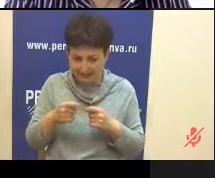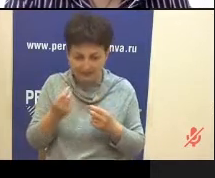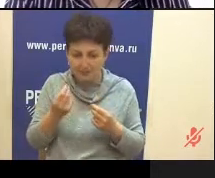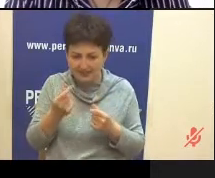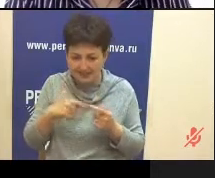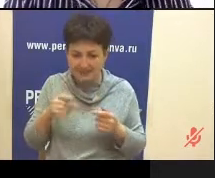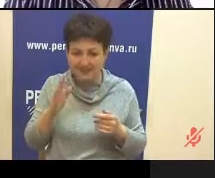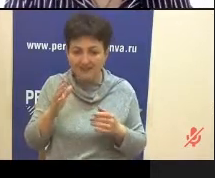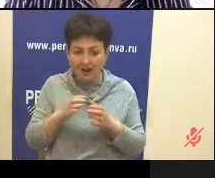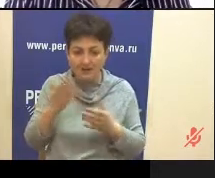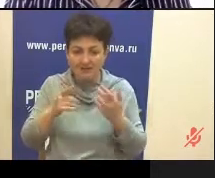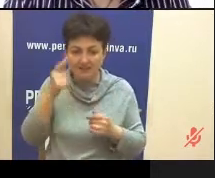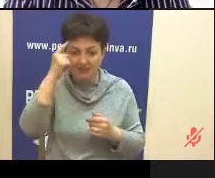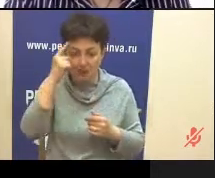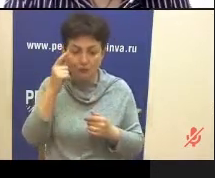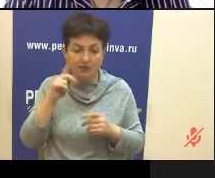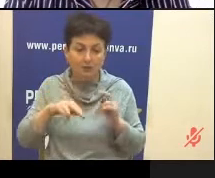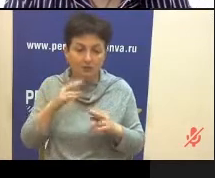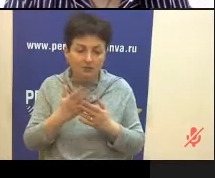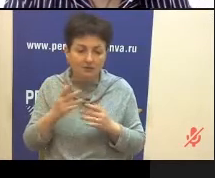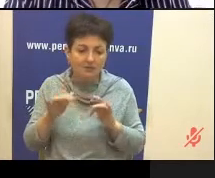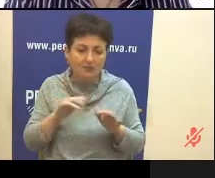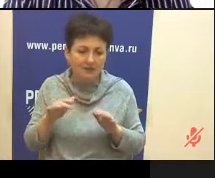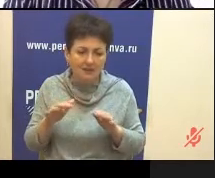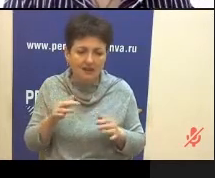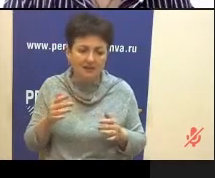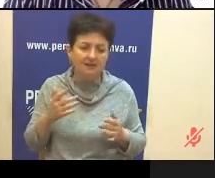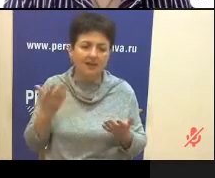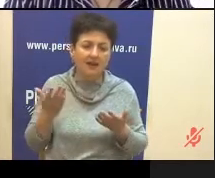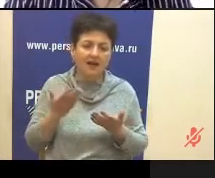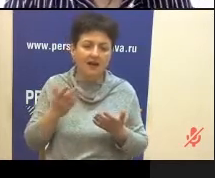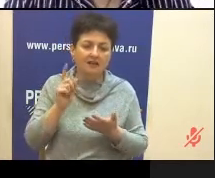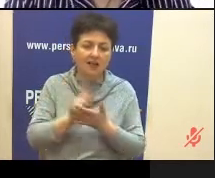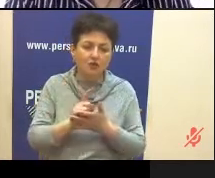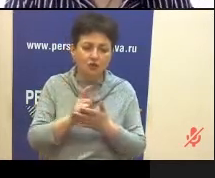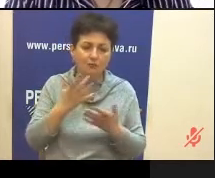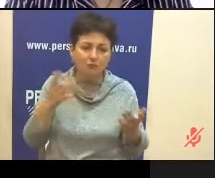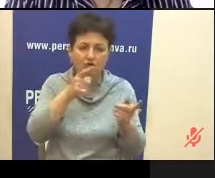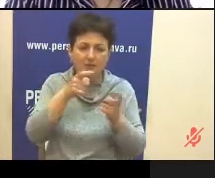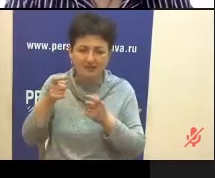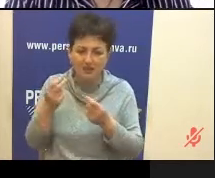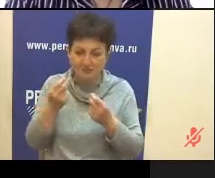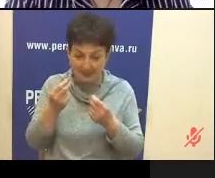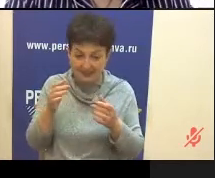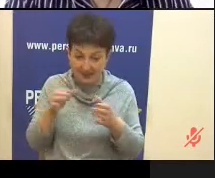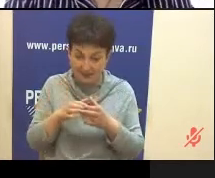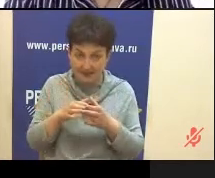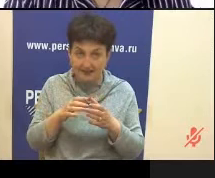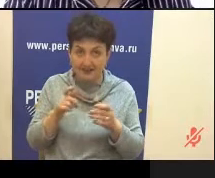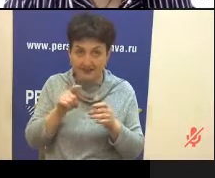бизнес, компания, если вы задумываете устроить мероприятие, которое должно привлечь больше